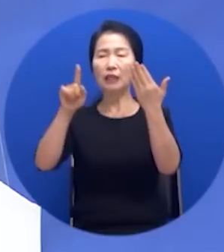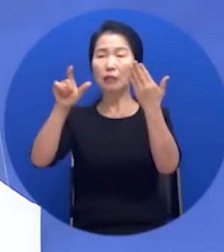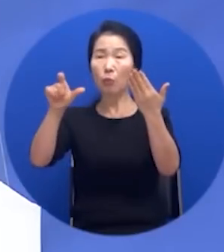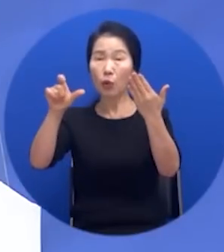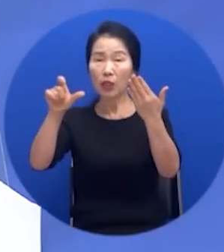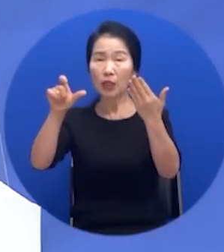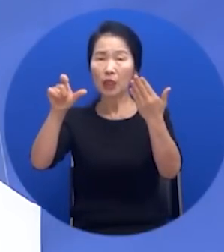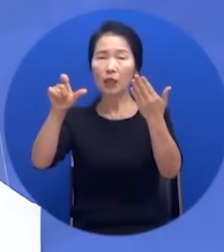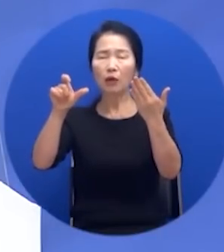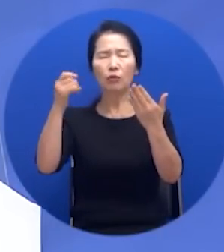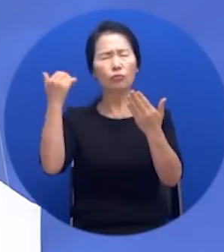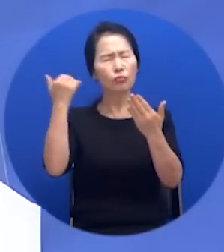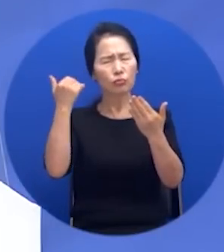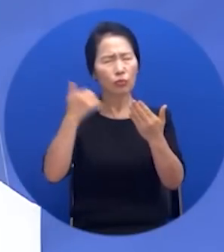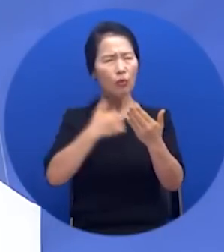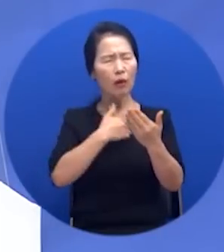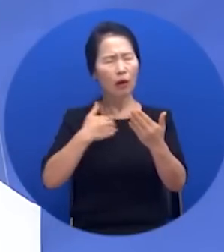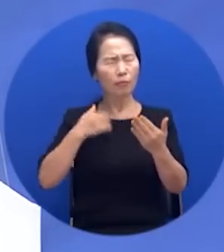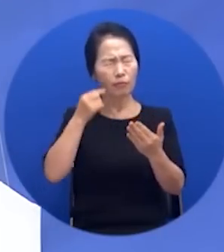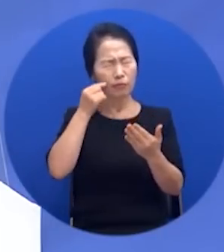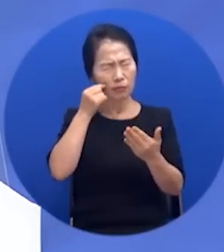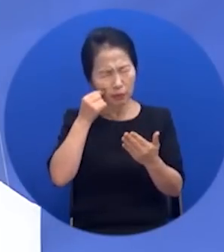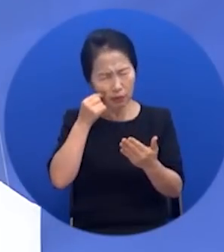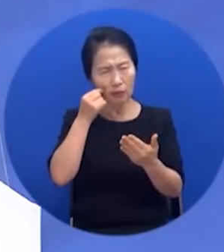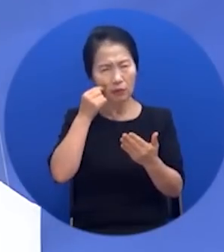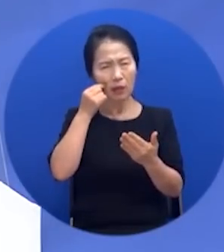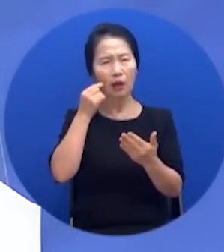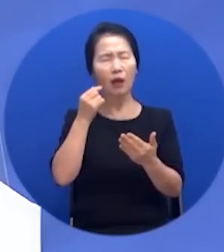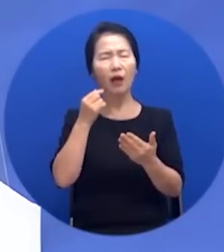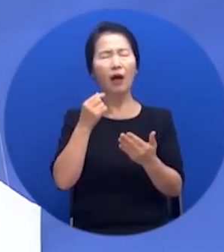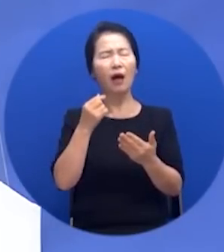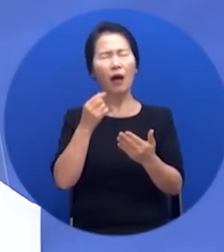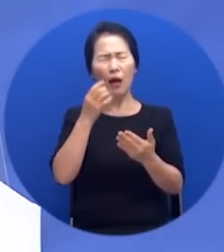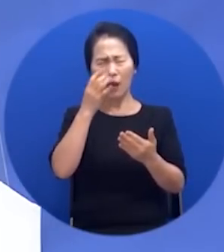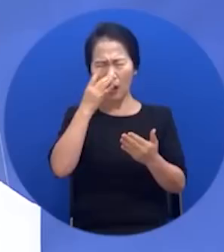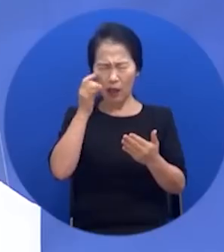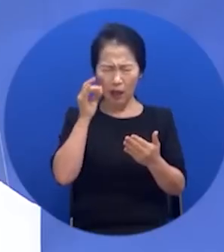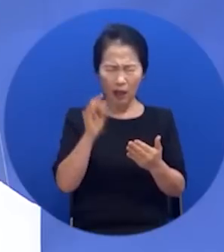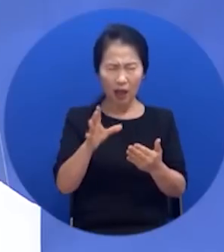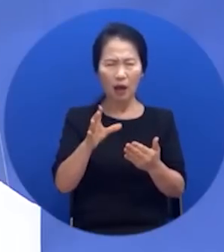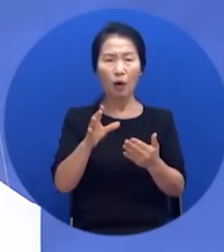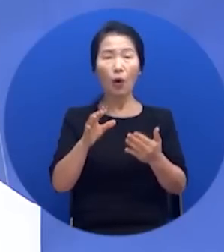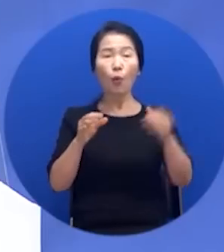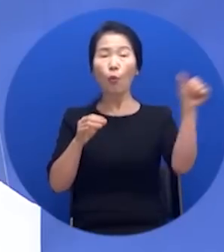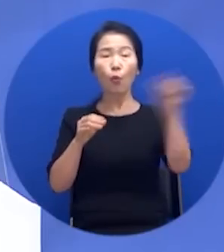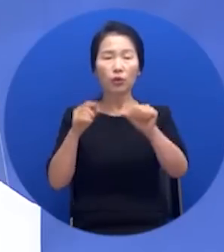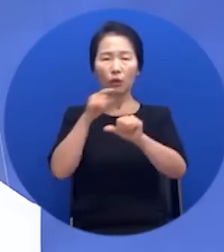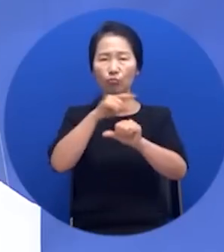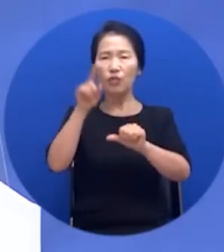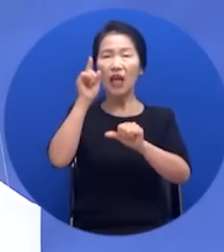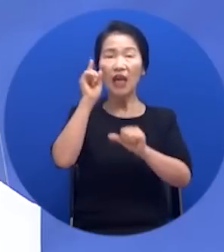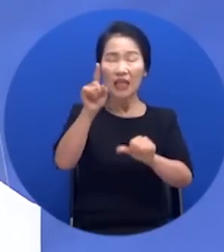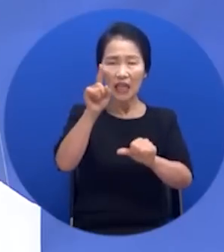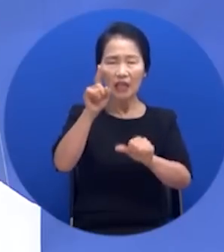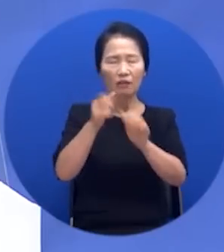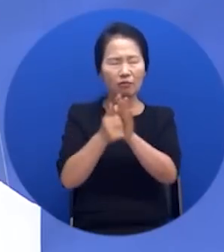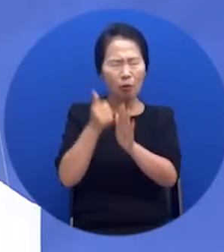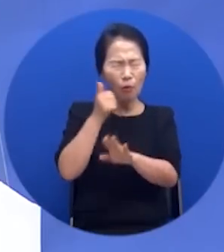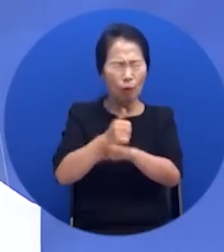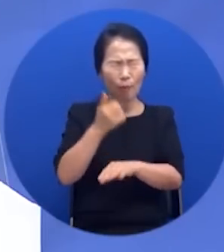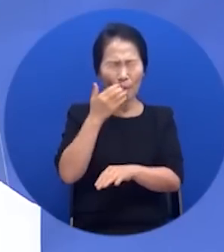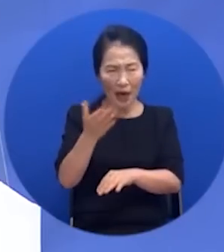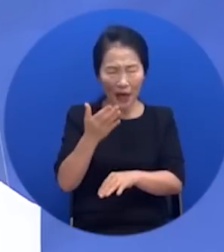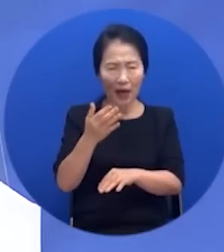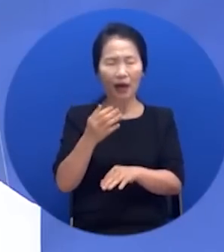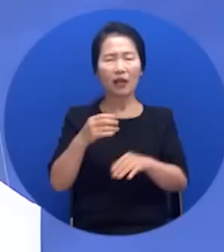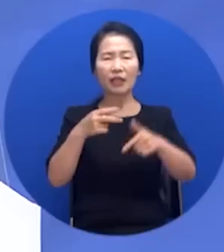그 누구도 자신할 수 없었던 절대무모한 작전 5천분의 1의 성공률을 야고했던 그